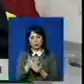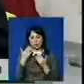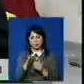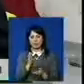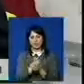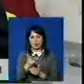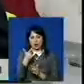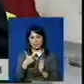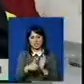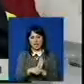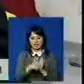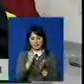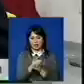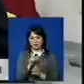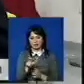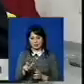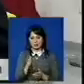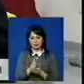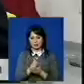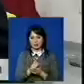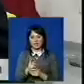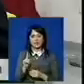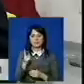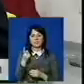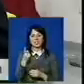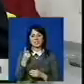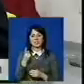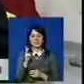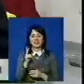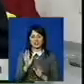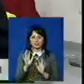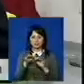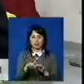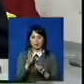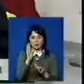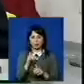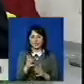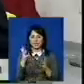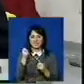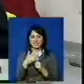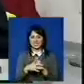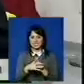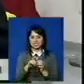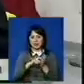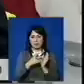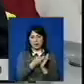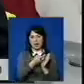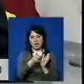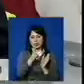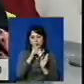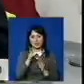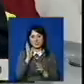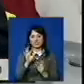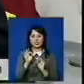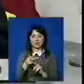ყავთ 26 ბენეფიციარი. ამიტომ პირველები, ვინც შემოვლენ აქ დღის ცენტრშიც და პალატებშიც, ნაწილობრივ ეს